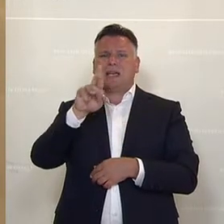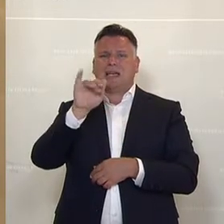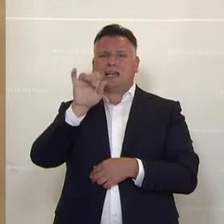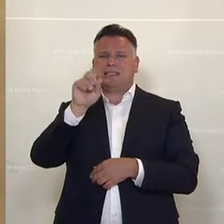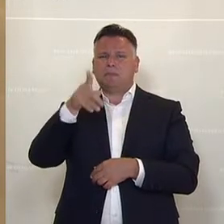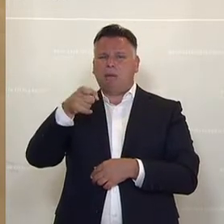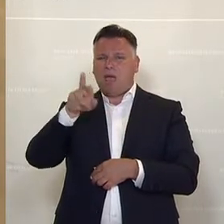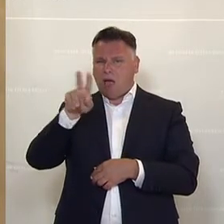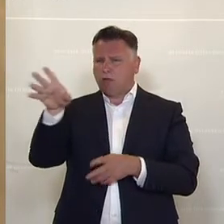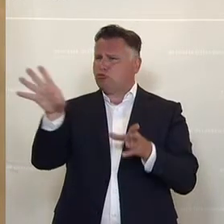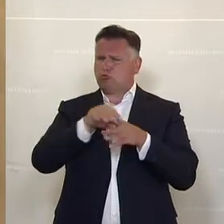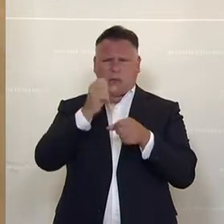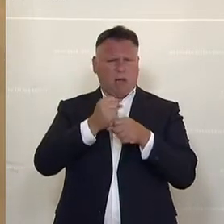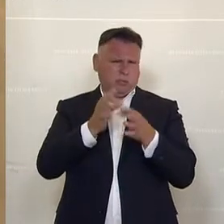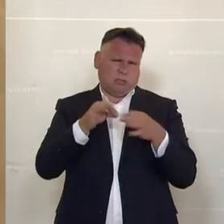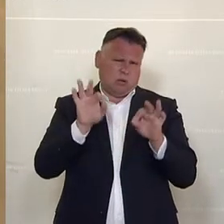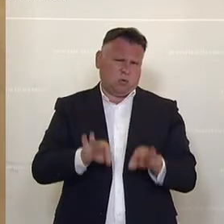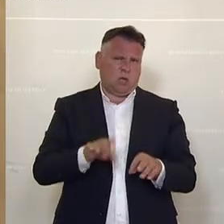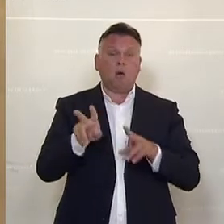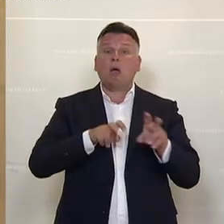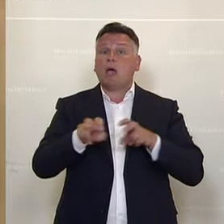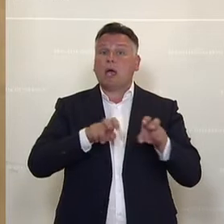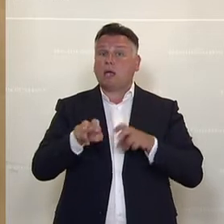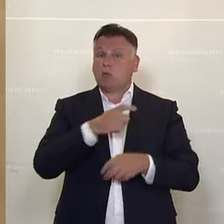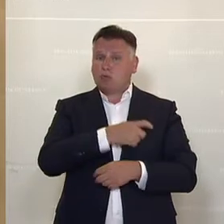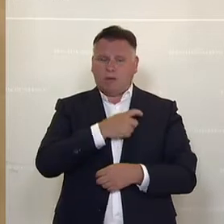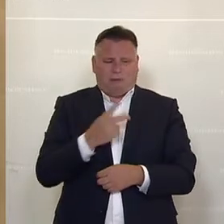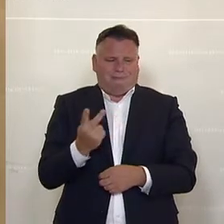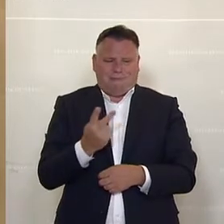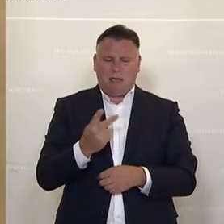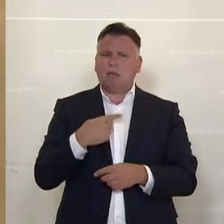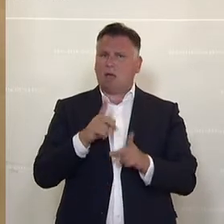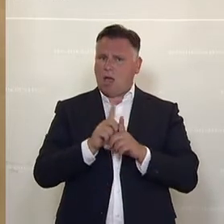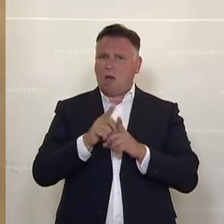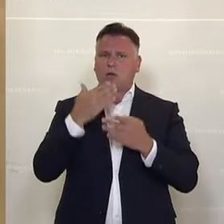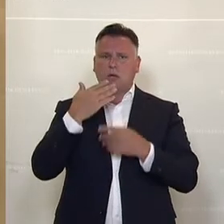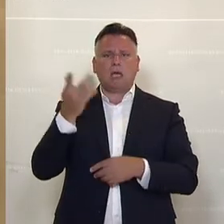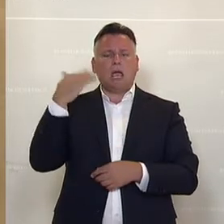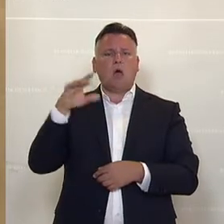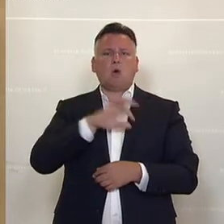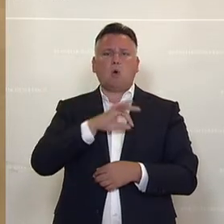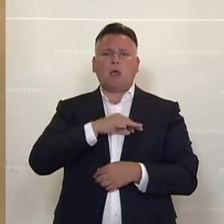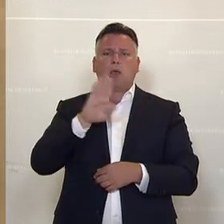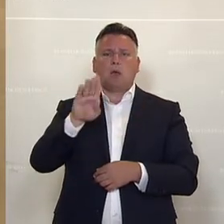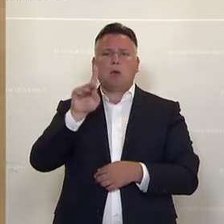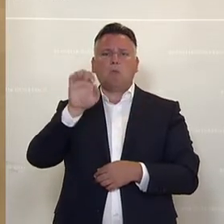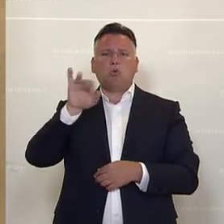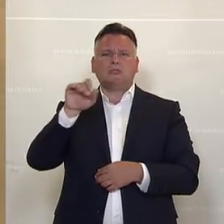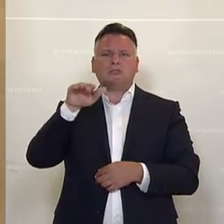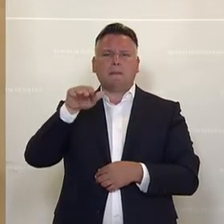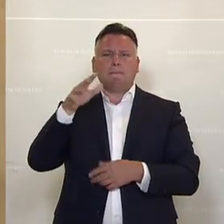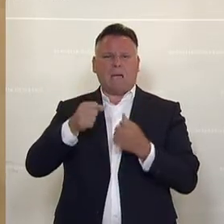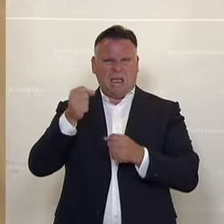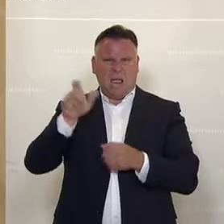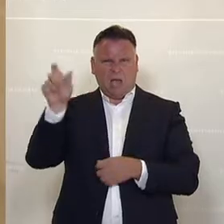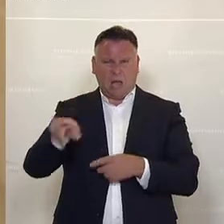aber auch bei den Regierungsparteien. Ich möchte mich ausdrücklich bedanken beim Kollegen Bürstmeier für die guten Gespräche, aber vor allem